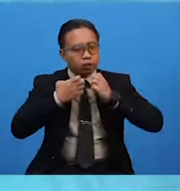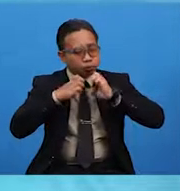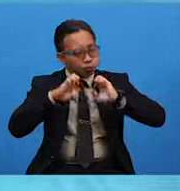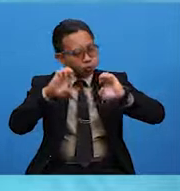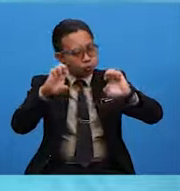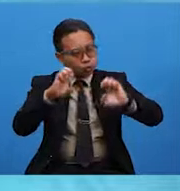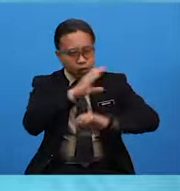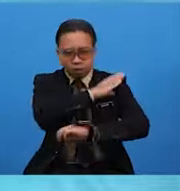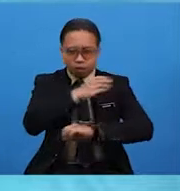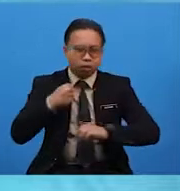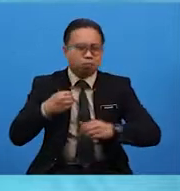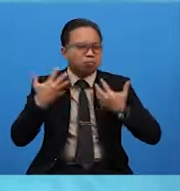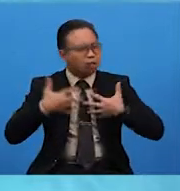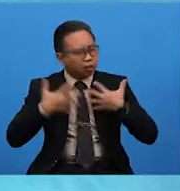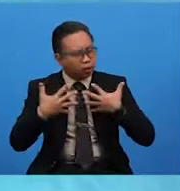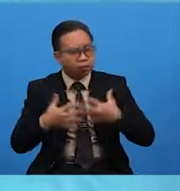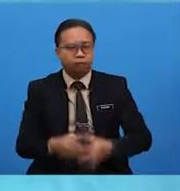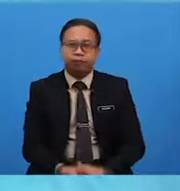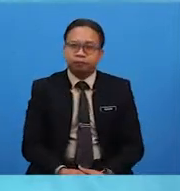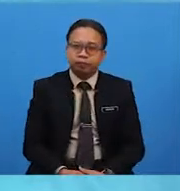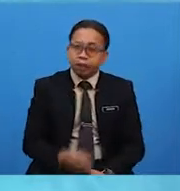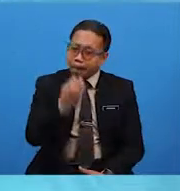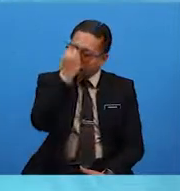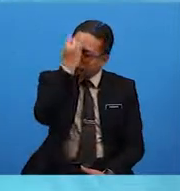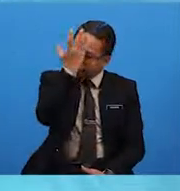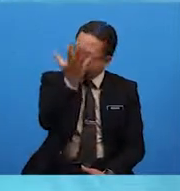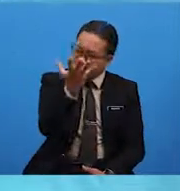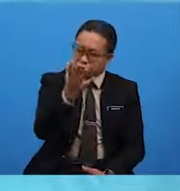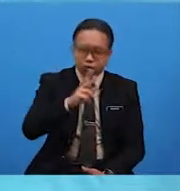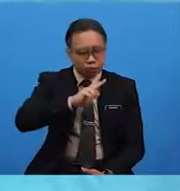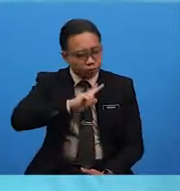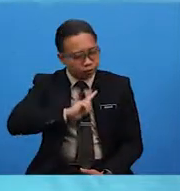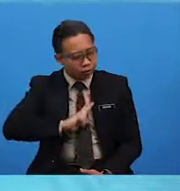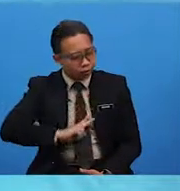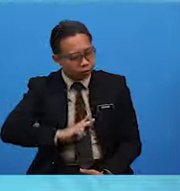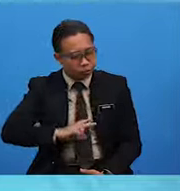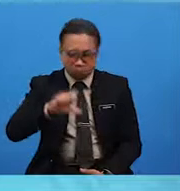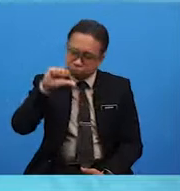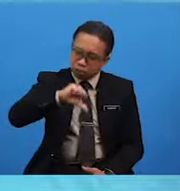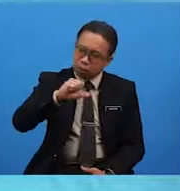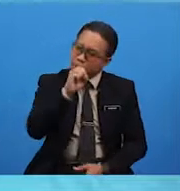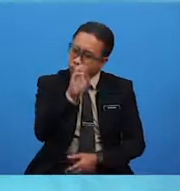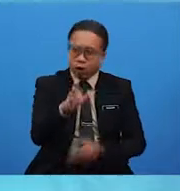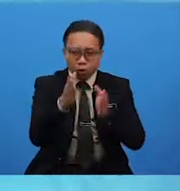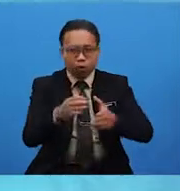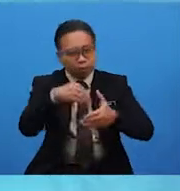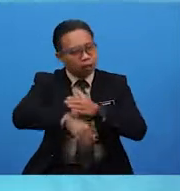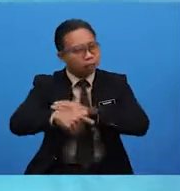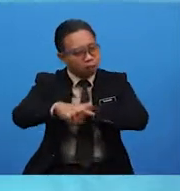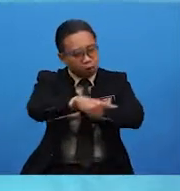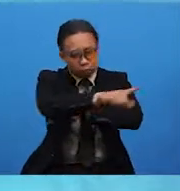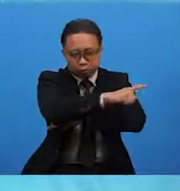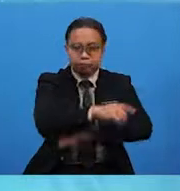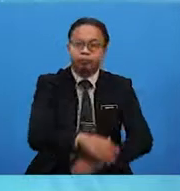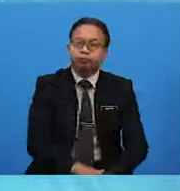dan mengerutkan sebab genap menggambarkan betapa kasihan keganasan buang orang ke laut ya kita tak